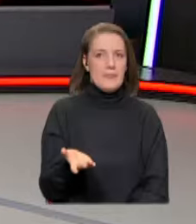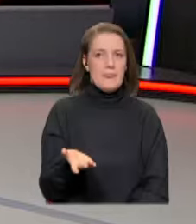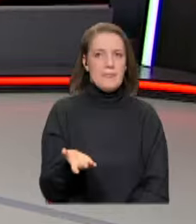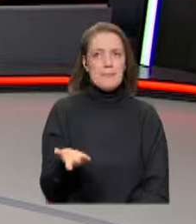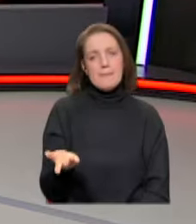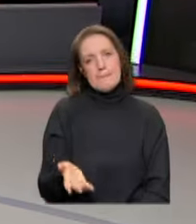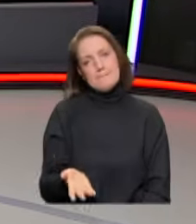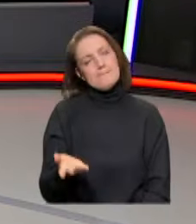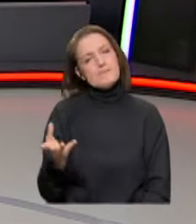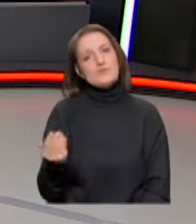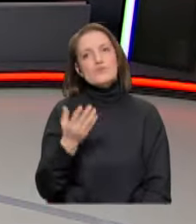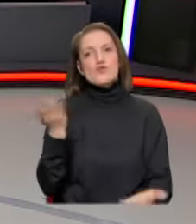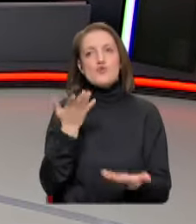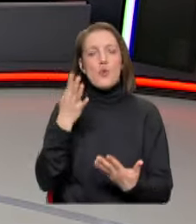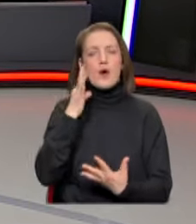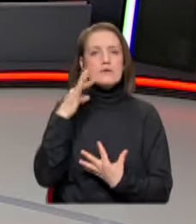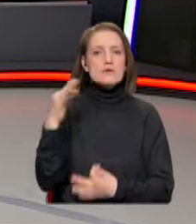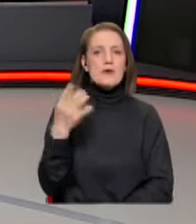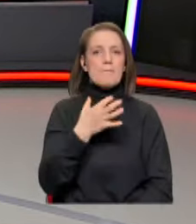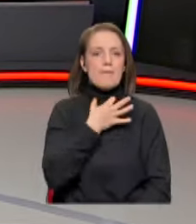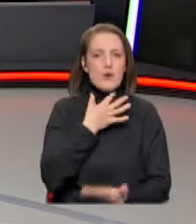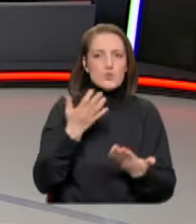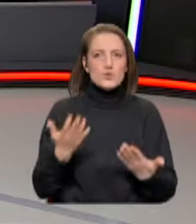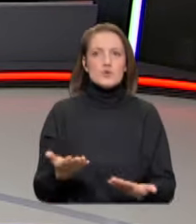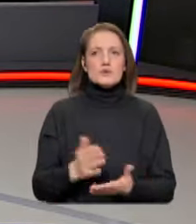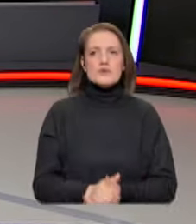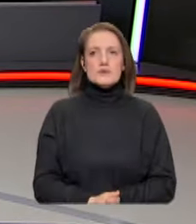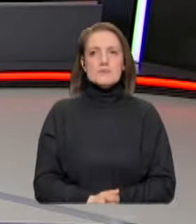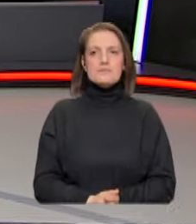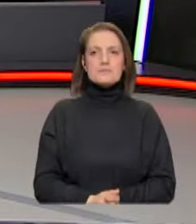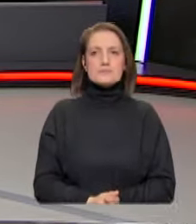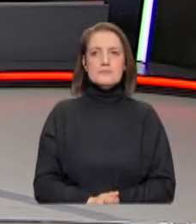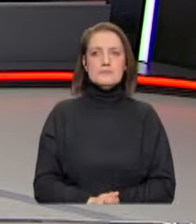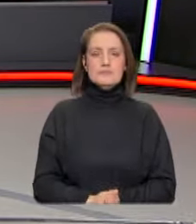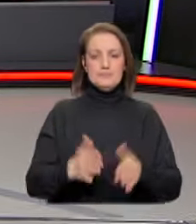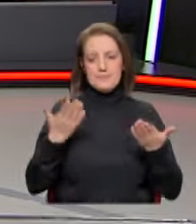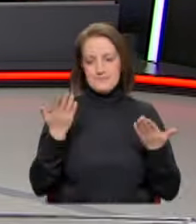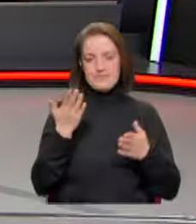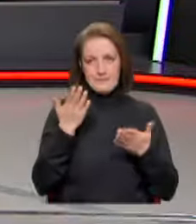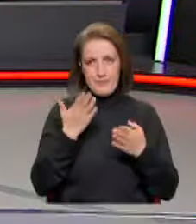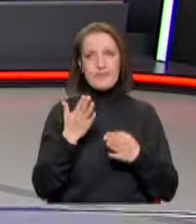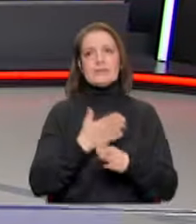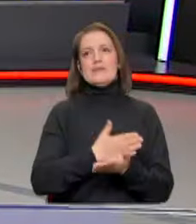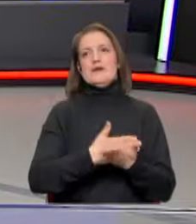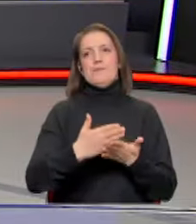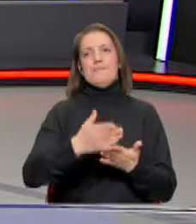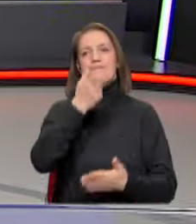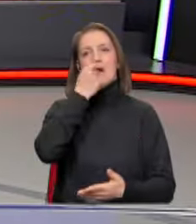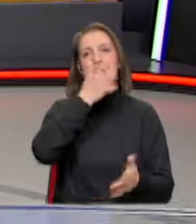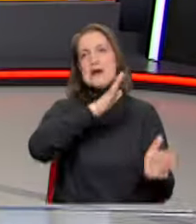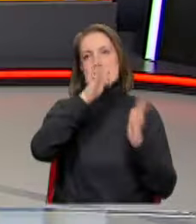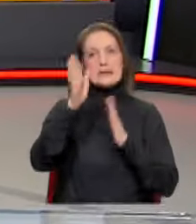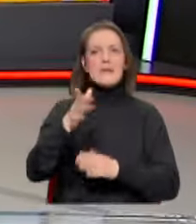verilmiyor ne çok mağdur var bir de ne çok Evet efendim devam edelim Ankara'ya